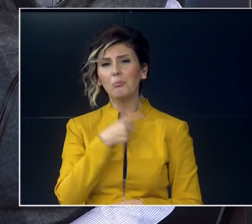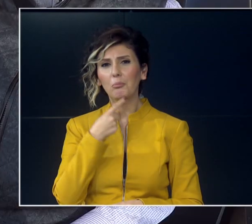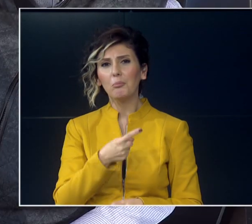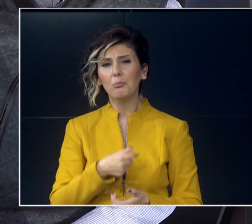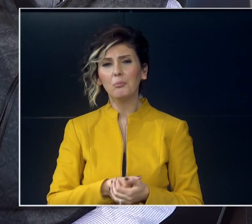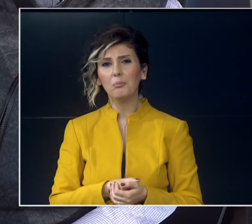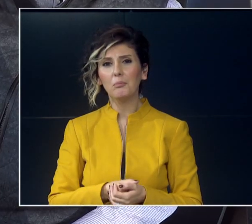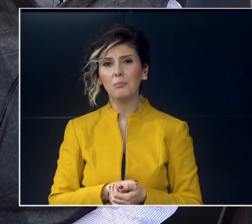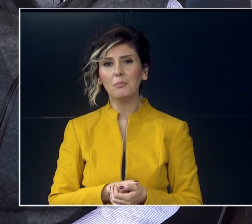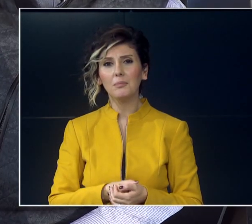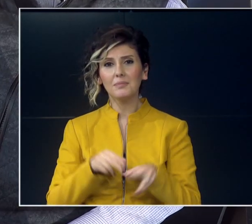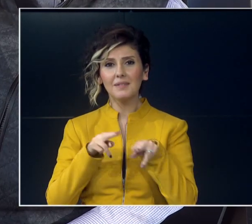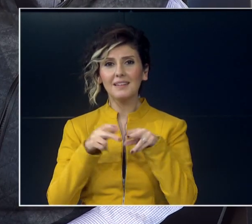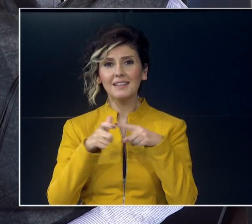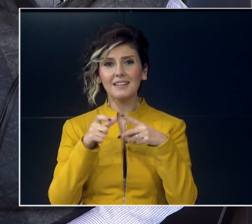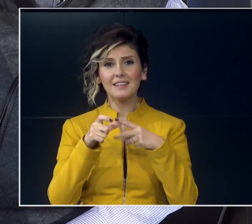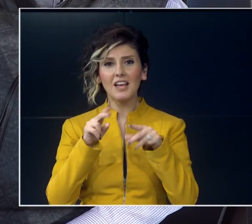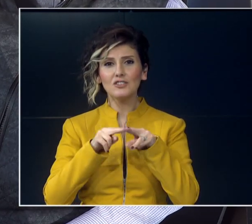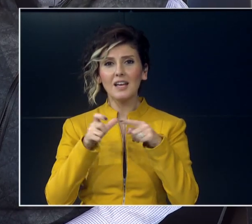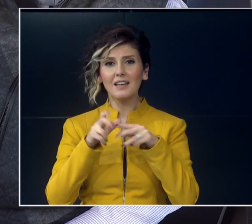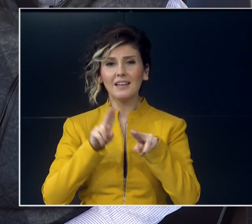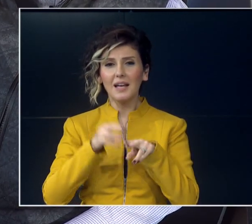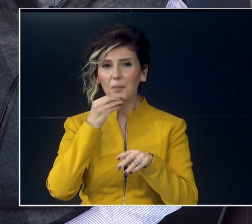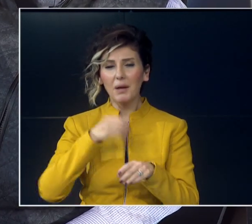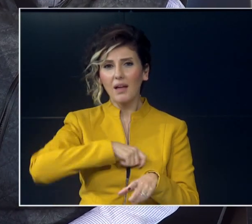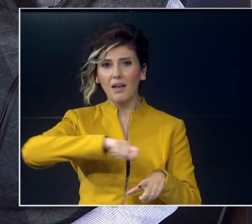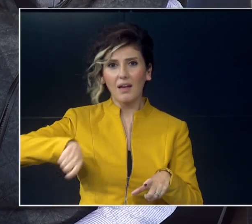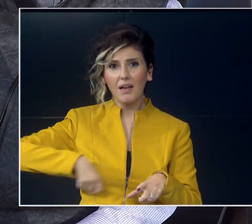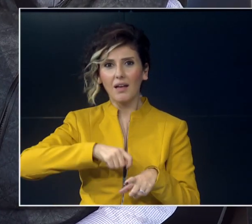şey mesela keşkek böyle yapıyorsun, dövüyorsun.